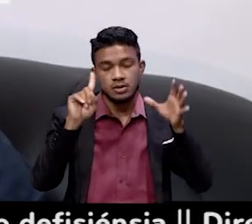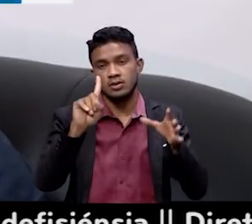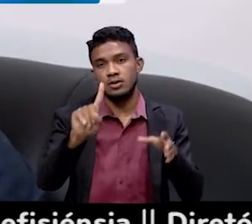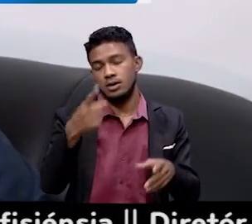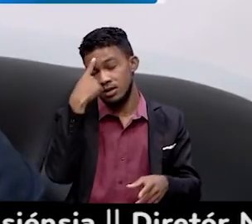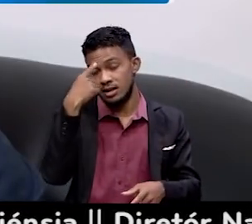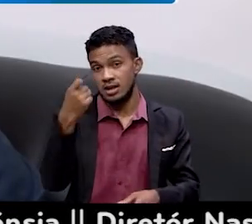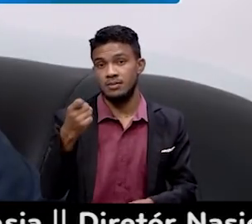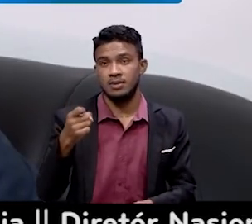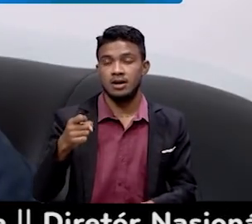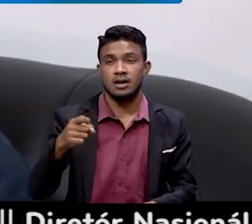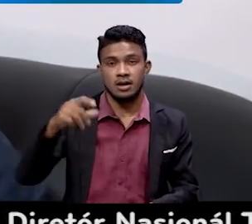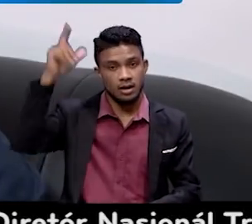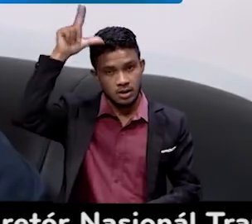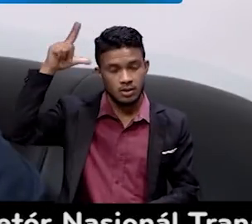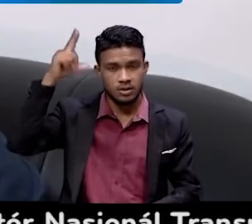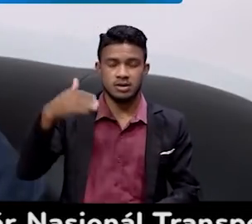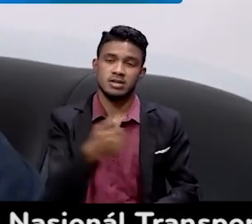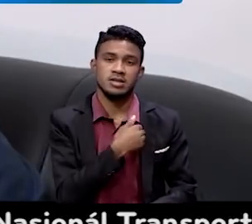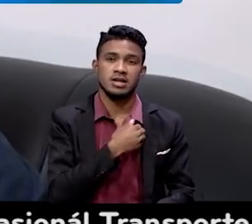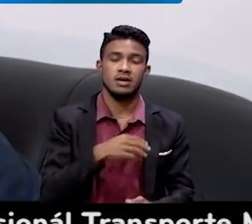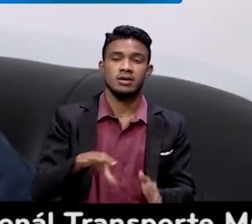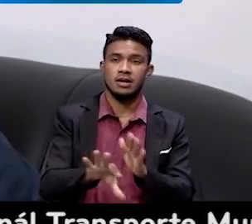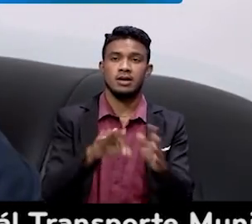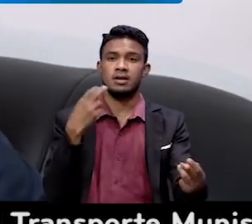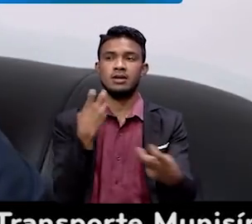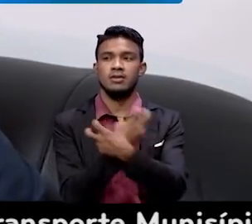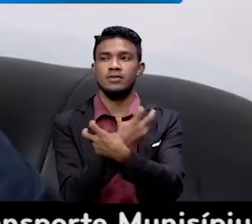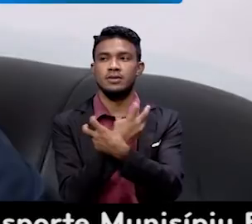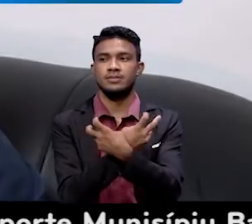Tambah Nicolau ni ruin tu agora sedau ketan.